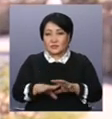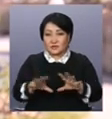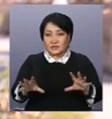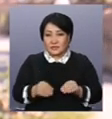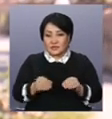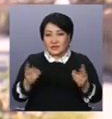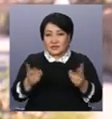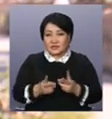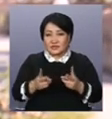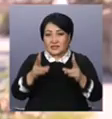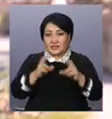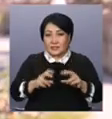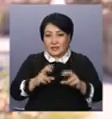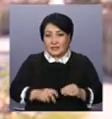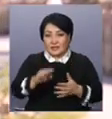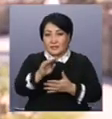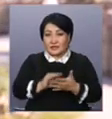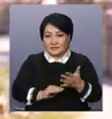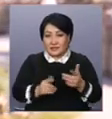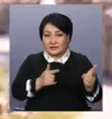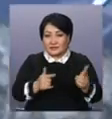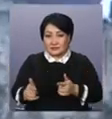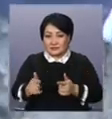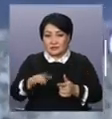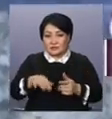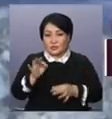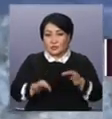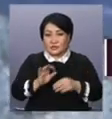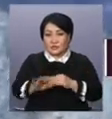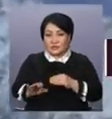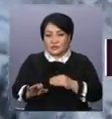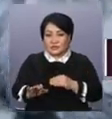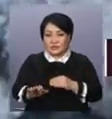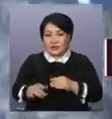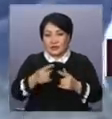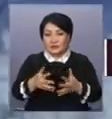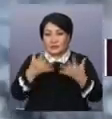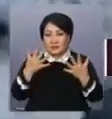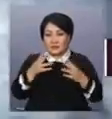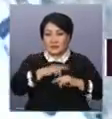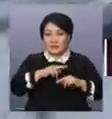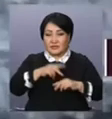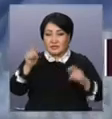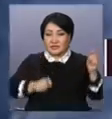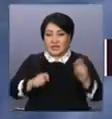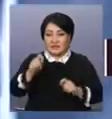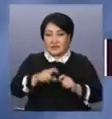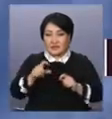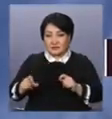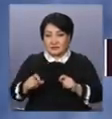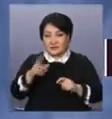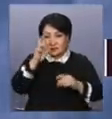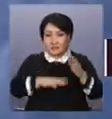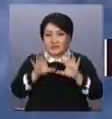сараптамалар тағайындалды. Сол сараптамалардың қорытындысы қалай дайын болады, іс сотқа жолданады. Анықталғаны, еңбек мигранттары елімізде заңды түрде